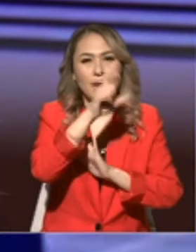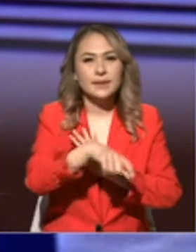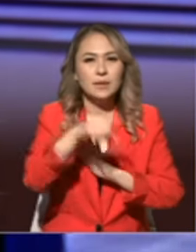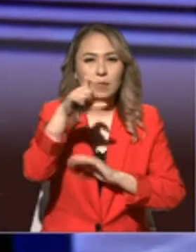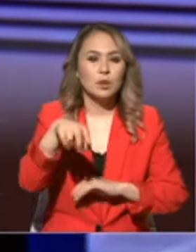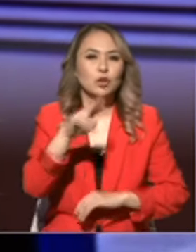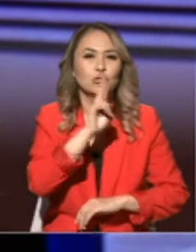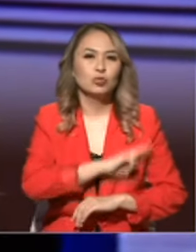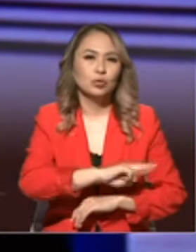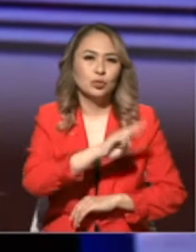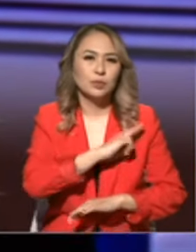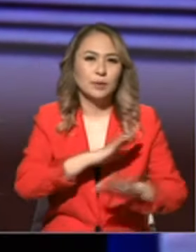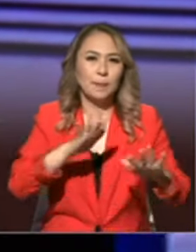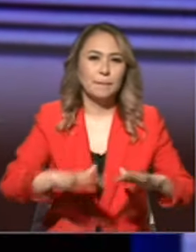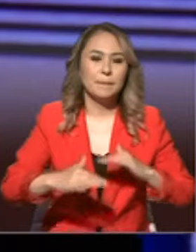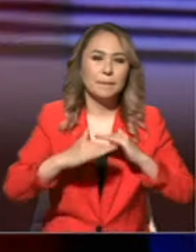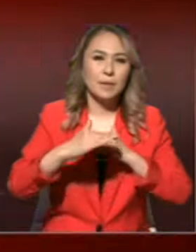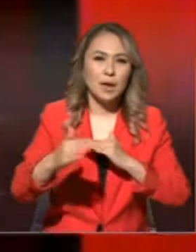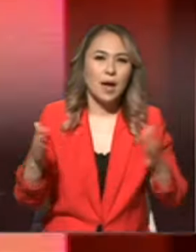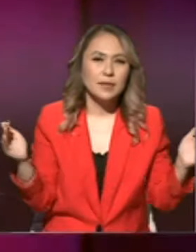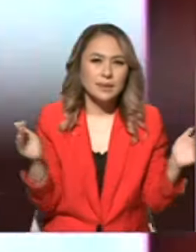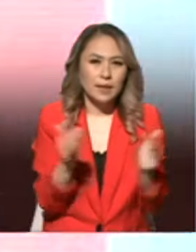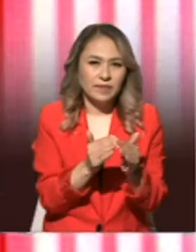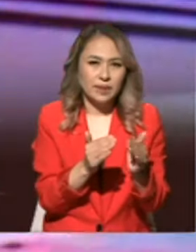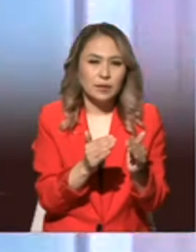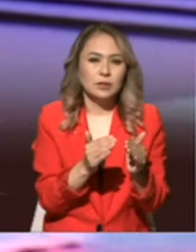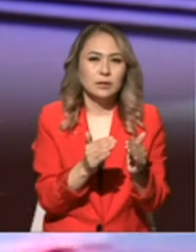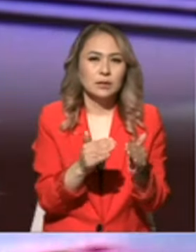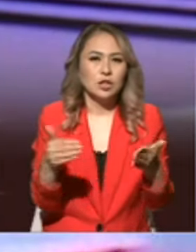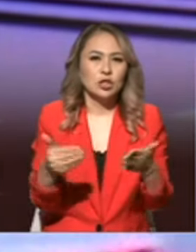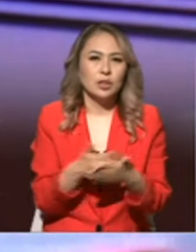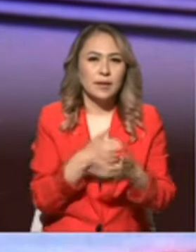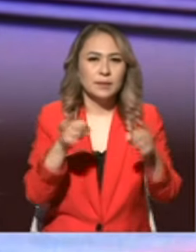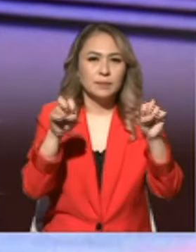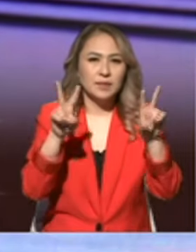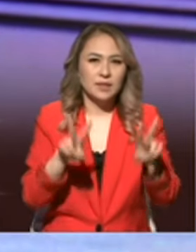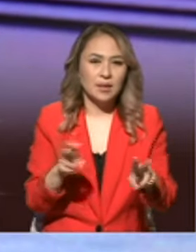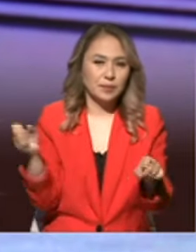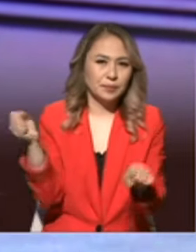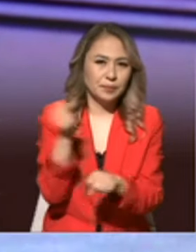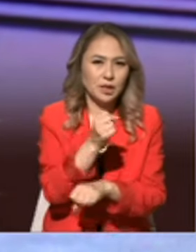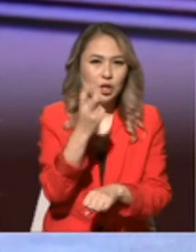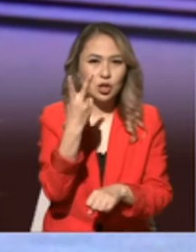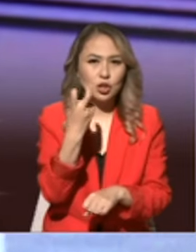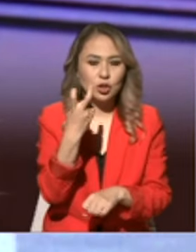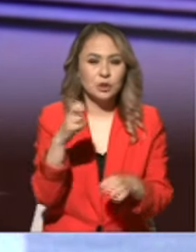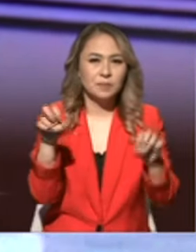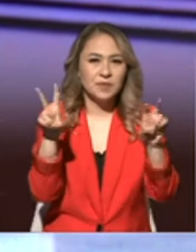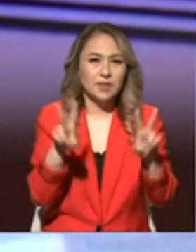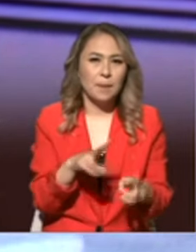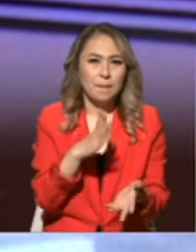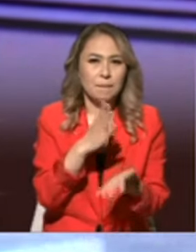азаматтардың жұмыс істейтіндері азая береді. Жаңа мамандықтар кіреді. Қазірдің өзінде 200 мамандық